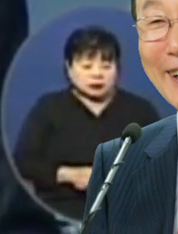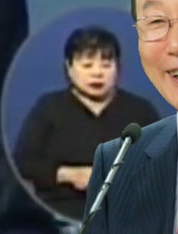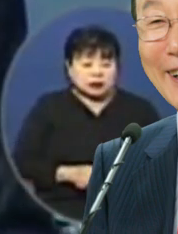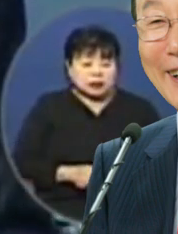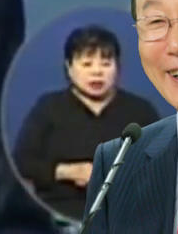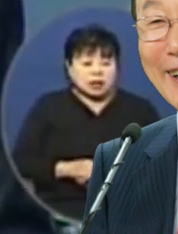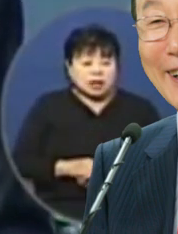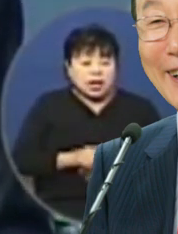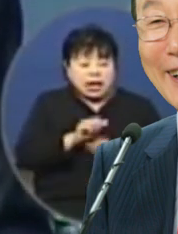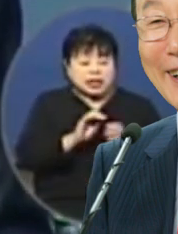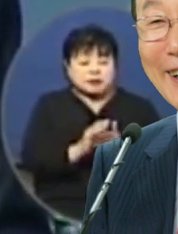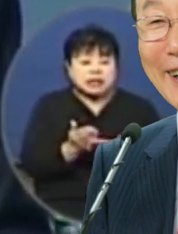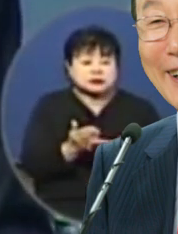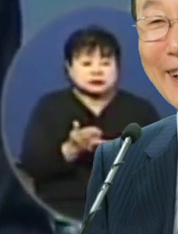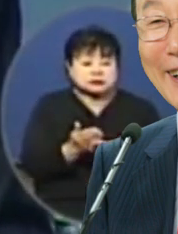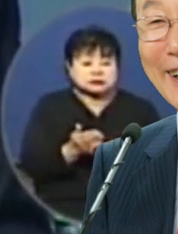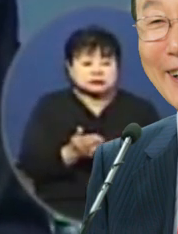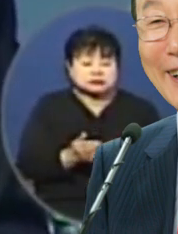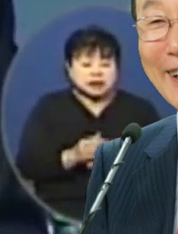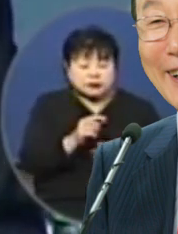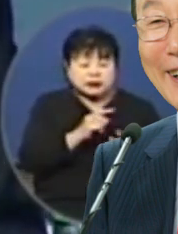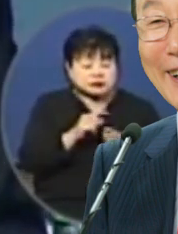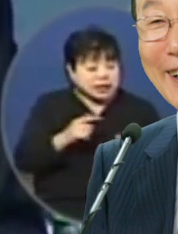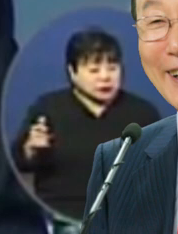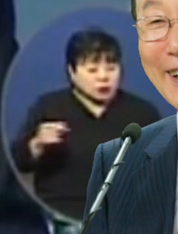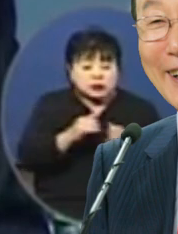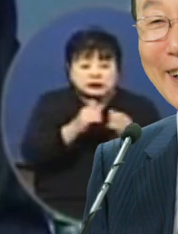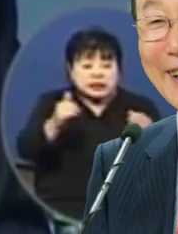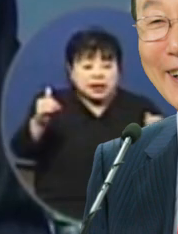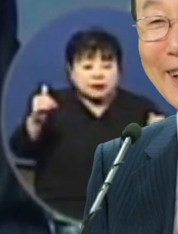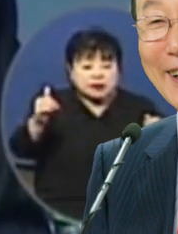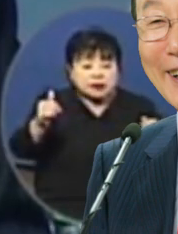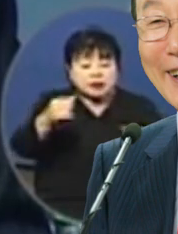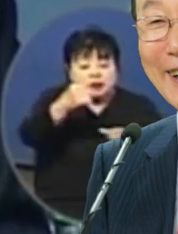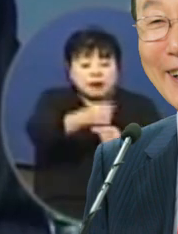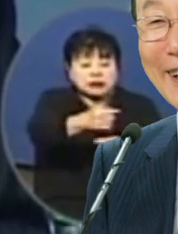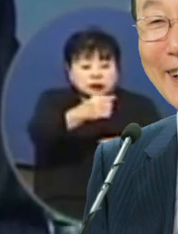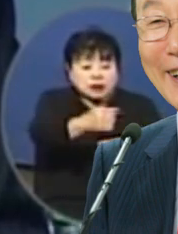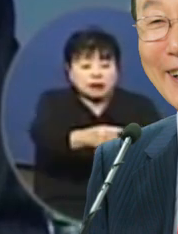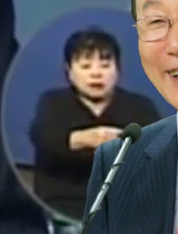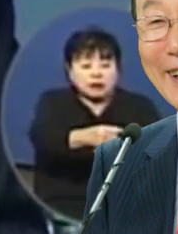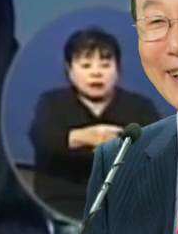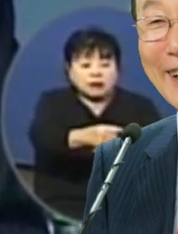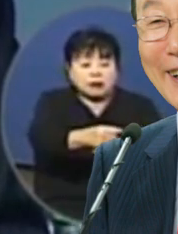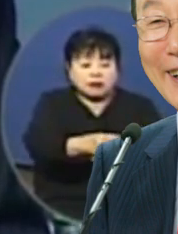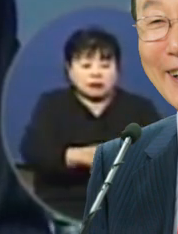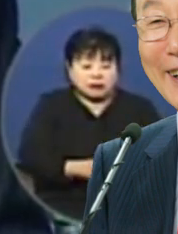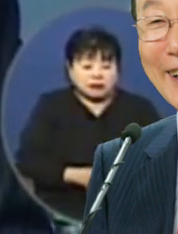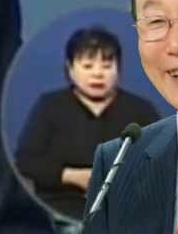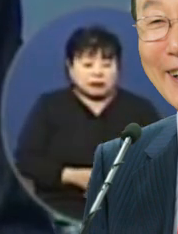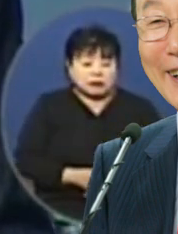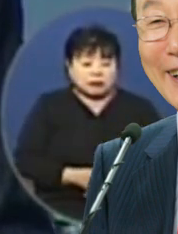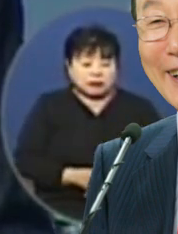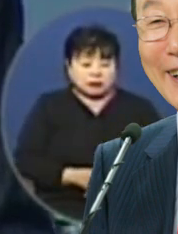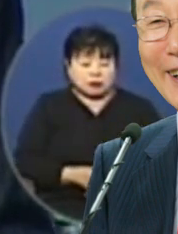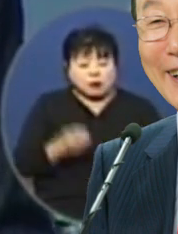성경이 하나님의 말씀이 아니고 사람들이 지어서 맞는 것이